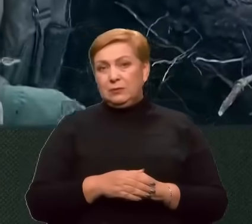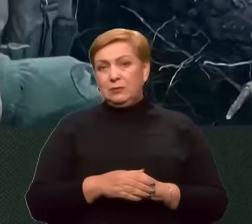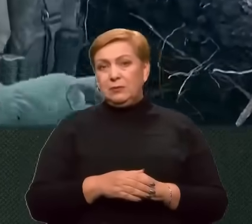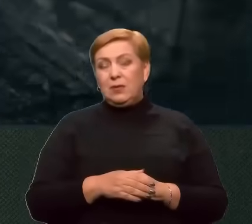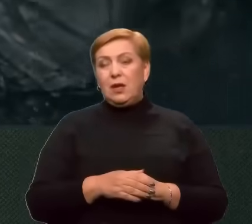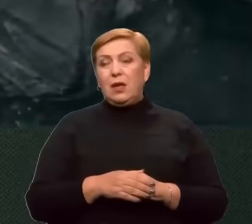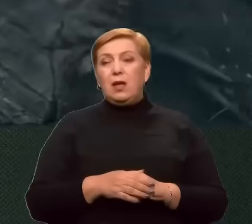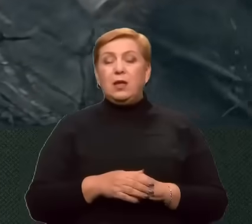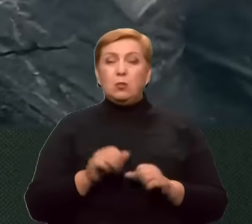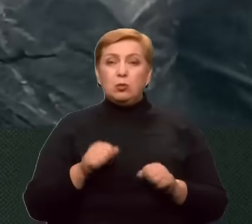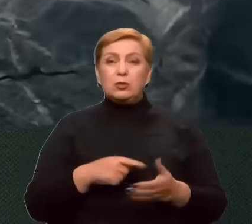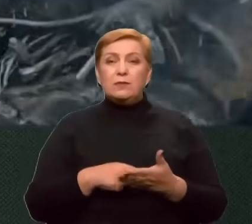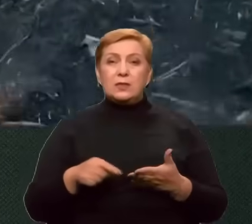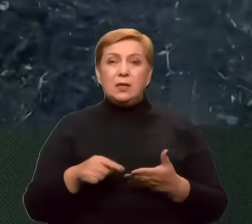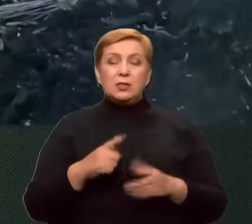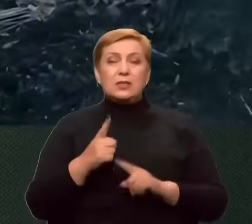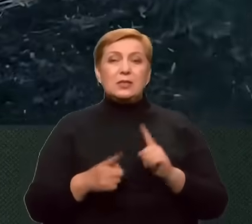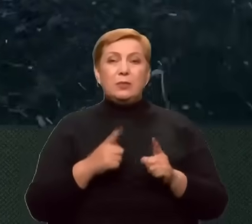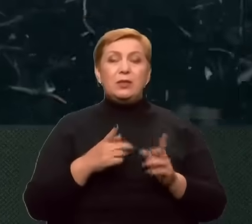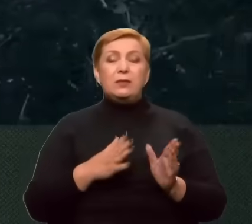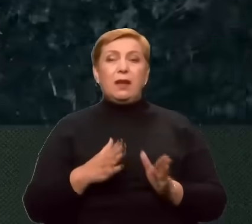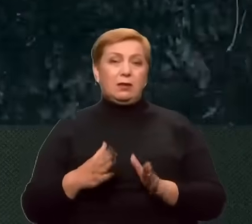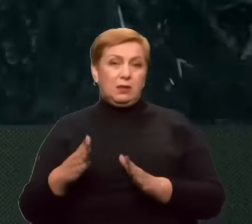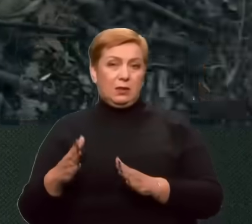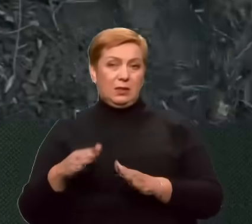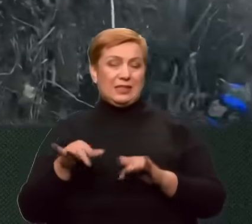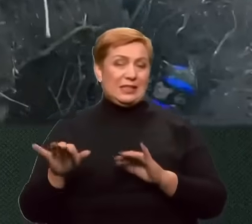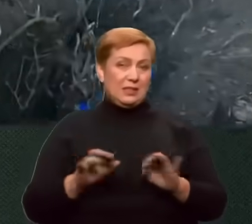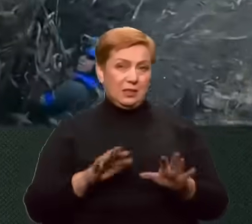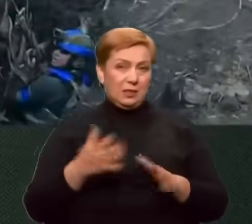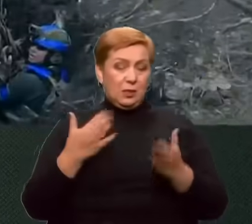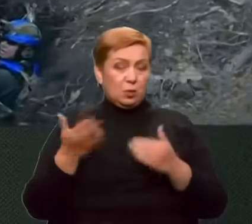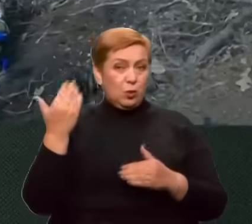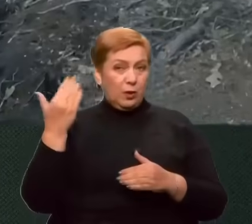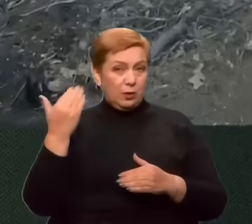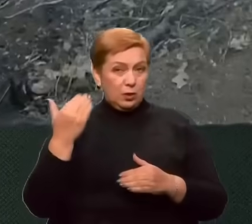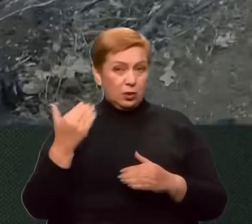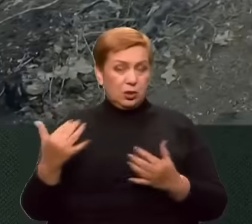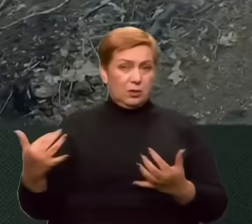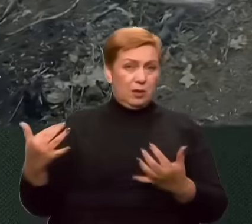Можемо відзначити і зміну тактики дій російських окупантів. Якщо раніше йшлося про наступ